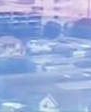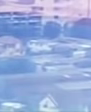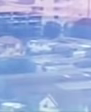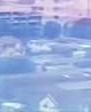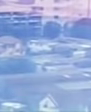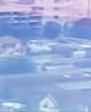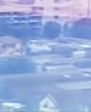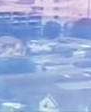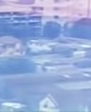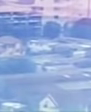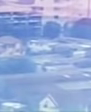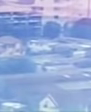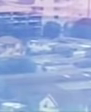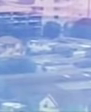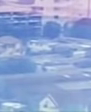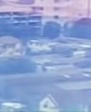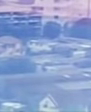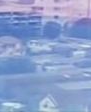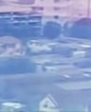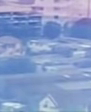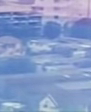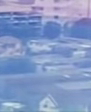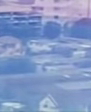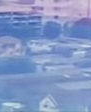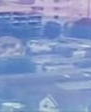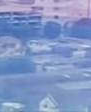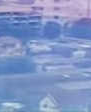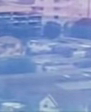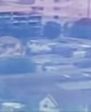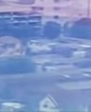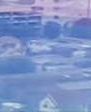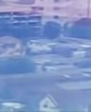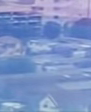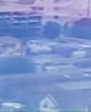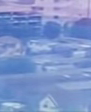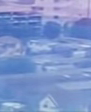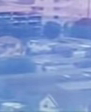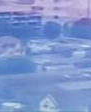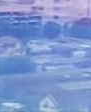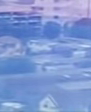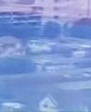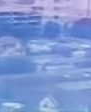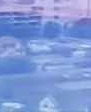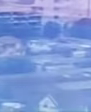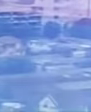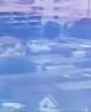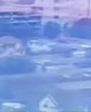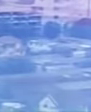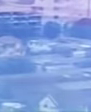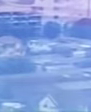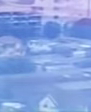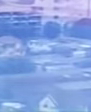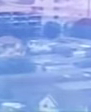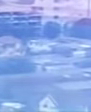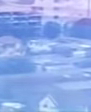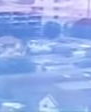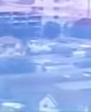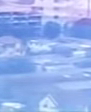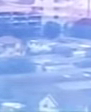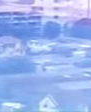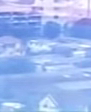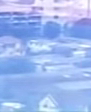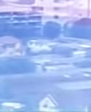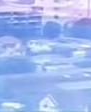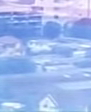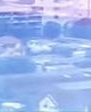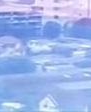ารนี่เขาบอกว่าใส่แมสตลอดเวลาก็จะพูดคุยไม่รู้เรื่องก็เลยต้องถอดแล้วก็ขนาดเดียวกันใช้วิธีการใช้โพเดียม 2-3 อันนี้ใน